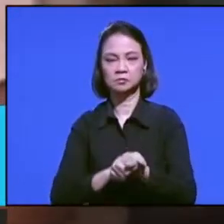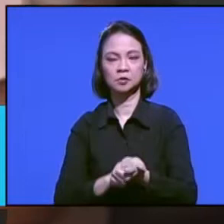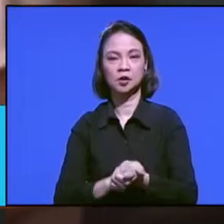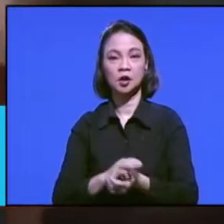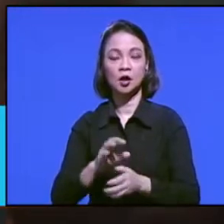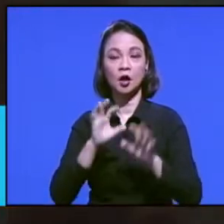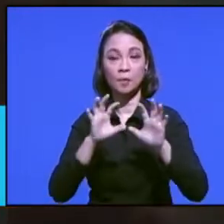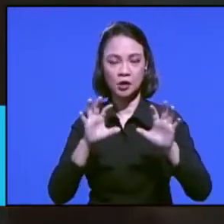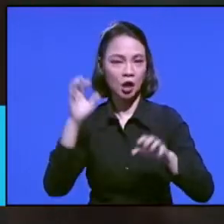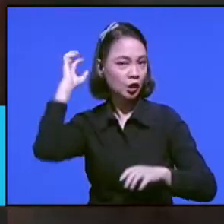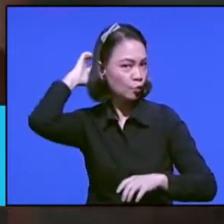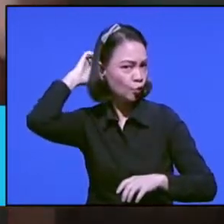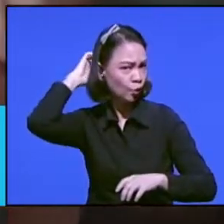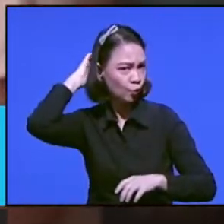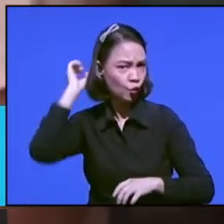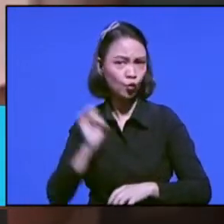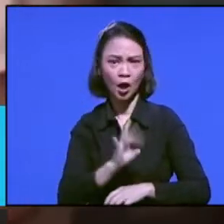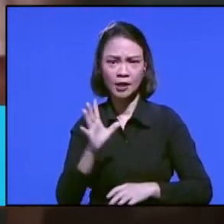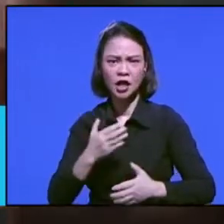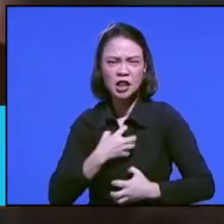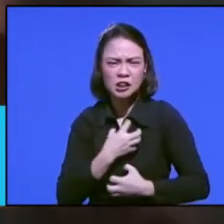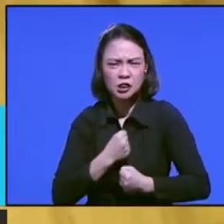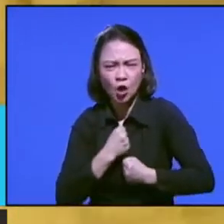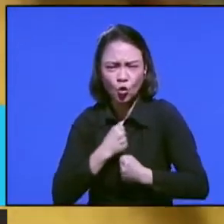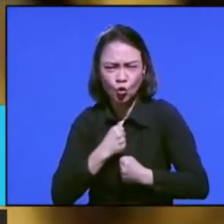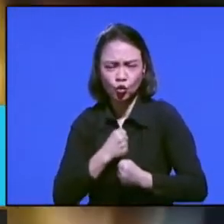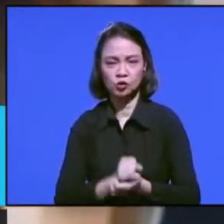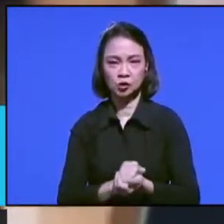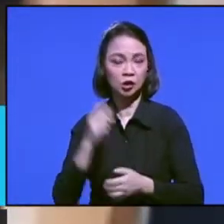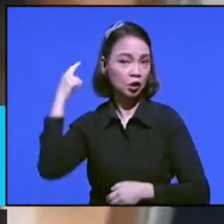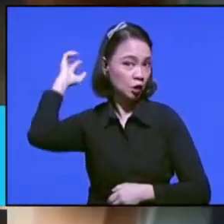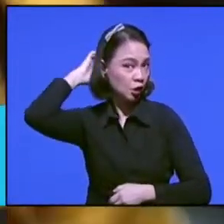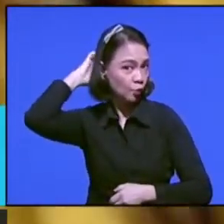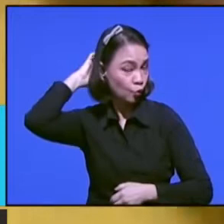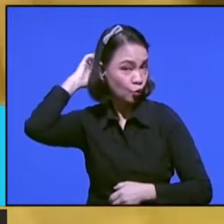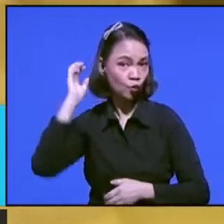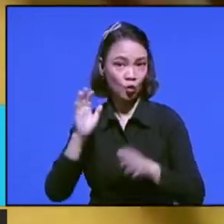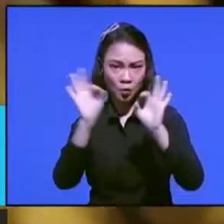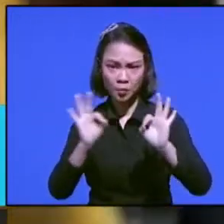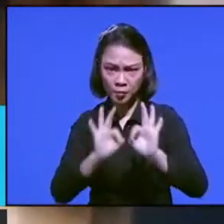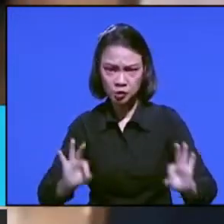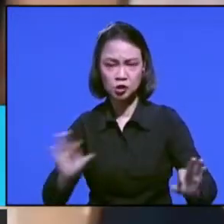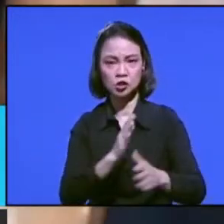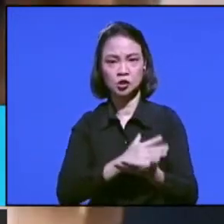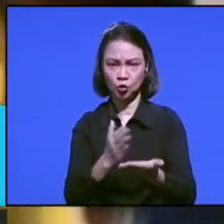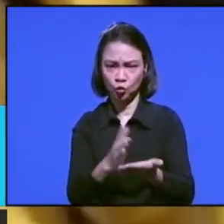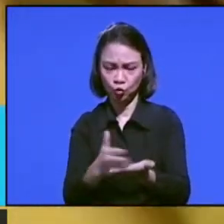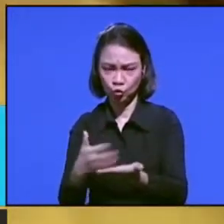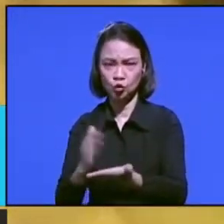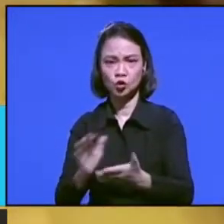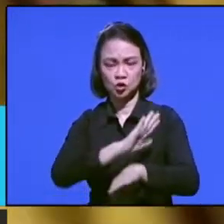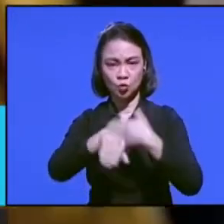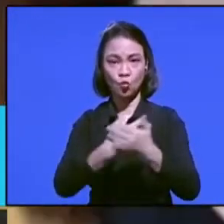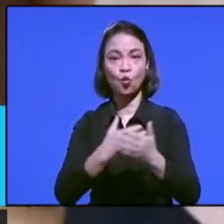ibu yang memiliki bayi resah. Benny Akbar melaporkan kaum ibu merapikan seluruh areal tempat tinggal dan membawa sang buah hati